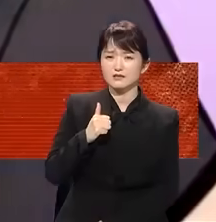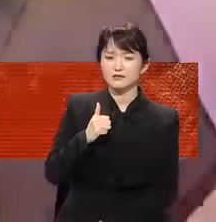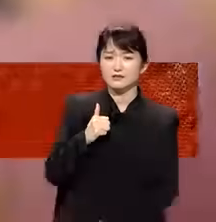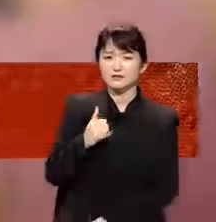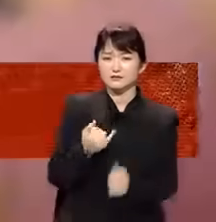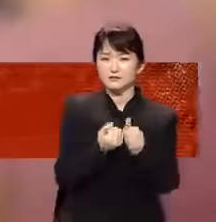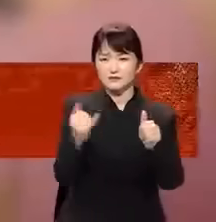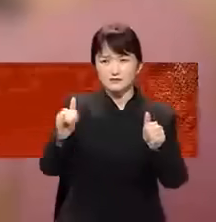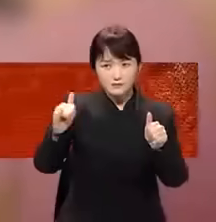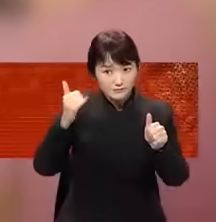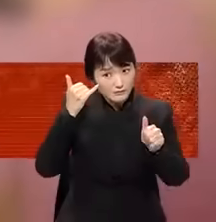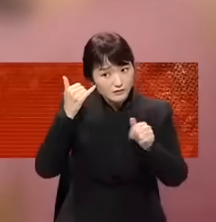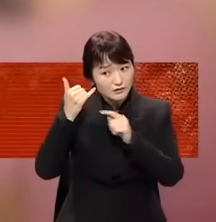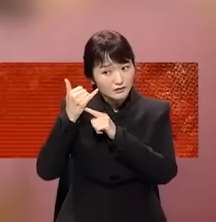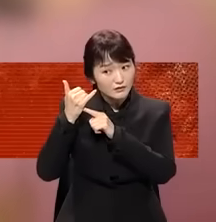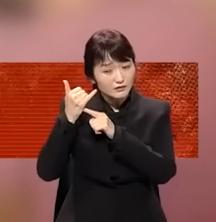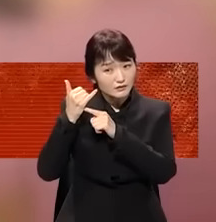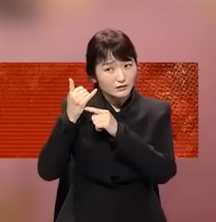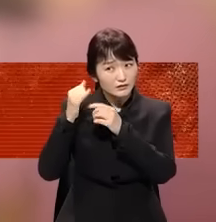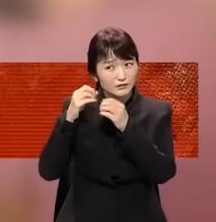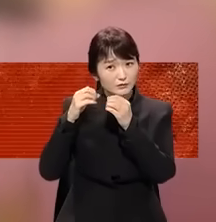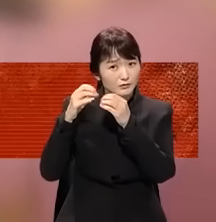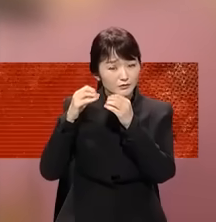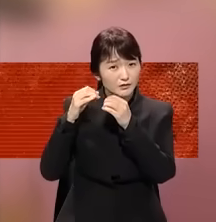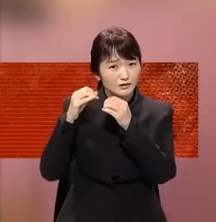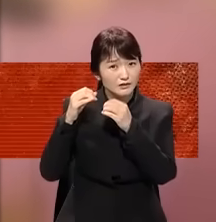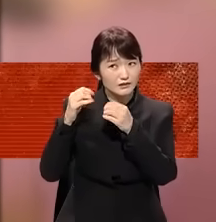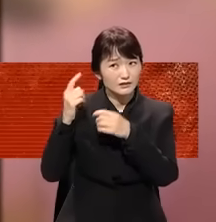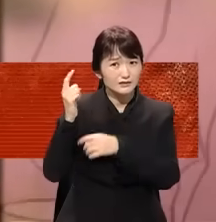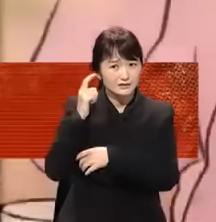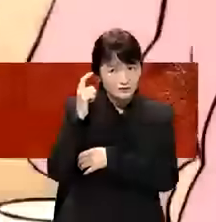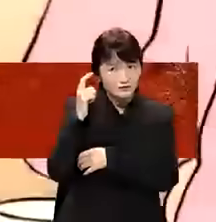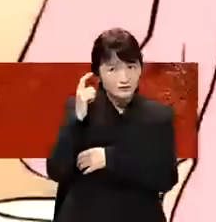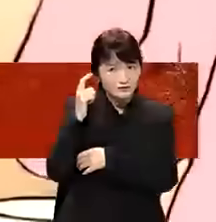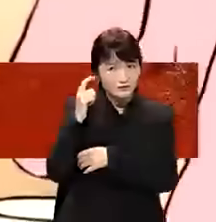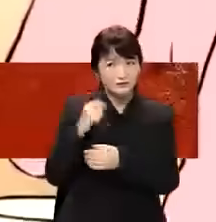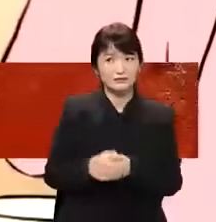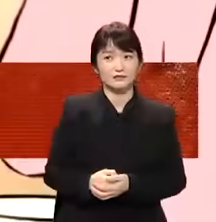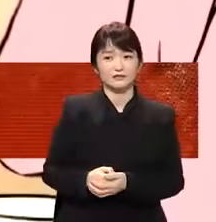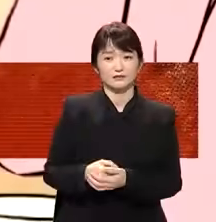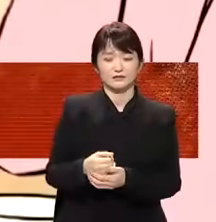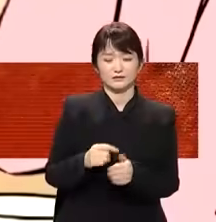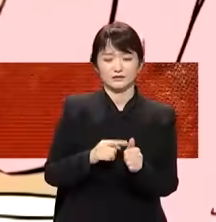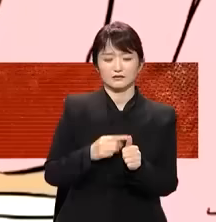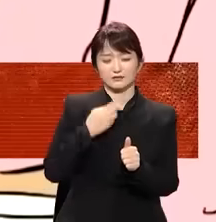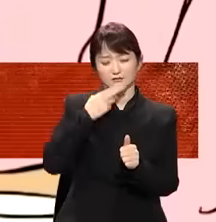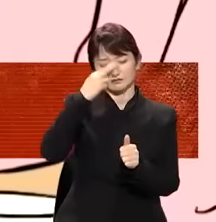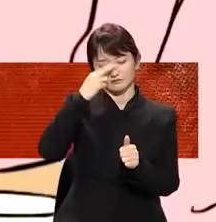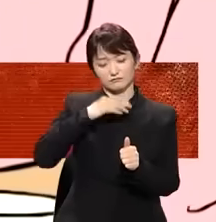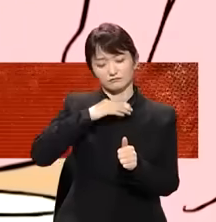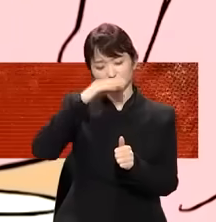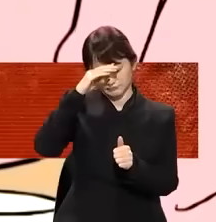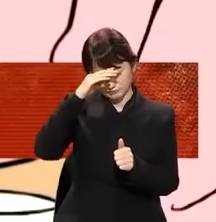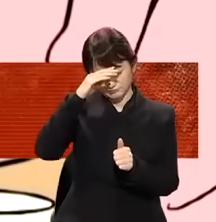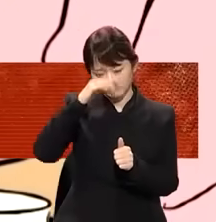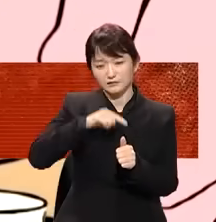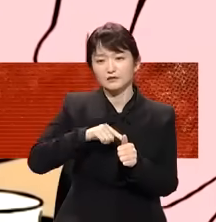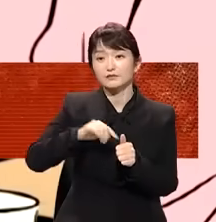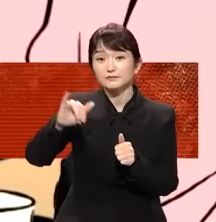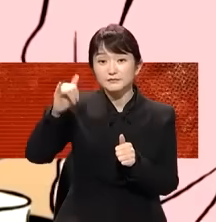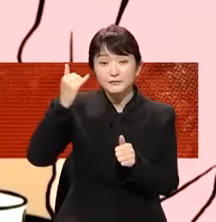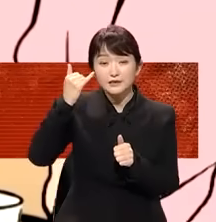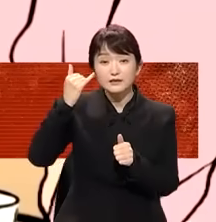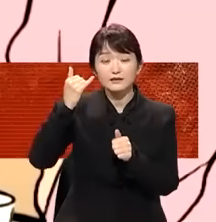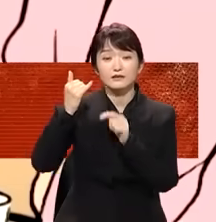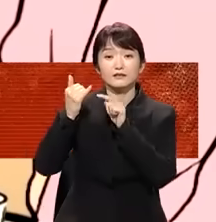받았는데 보니까 들리잖아요 아내가 통화하면 들죠 사파 보이시죠 술에 얼큰이 취했습니다 아술 얼이 취 에서 전화를 하면